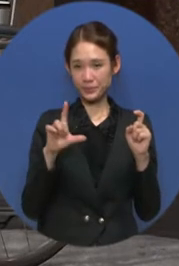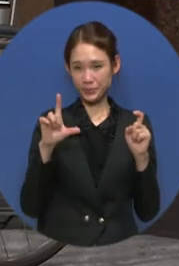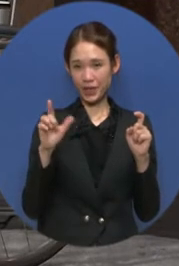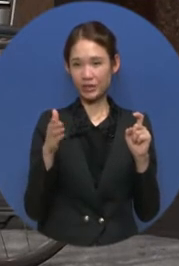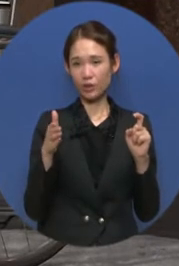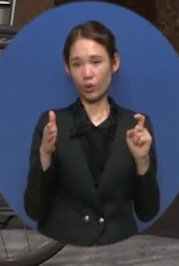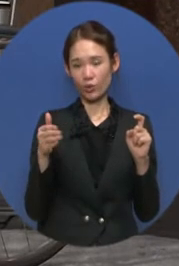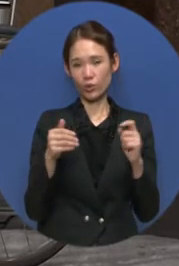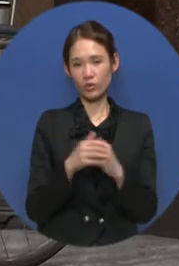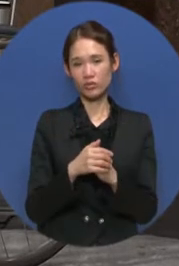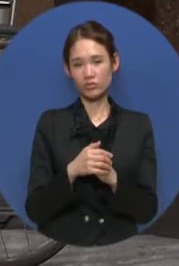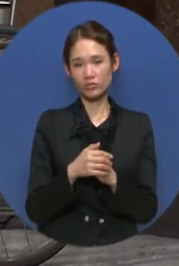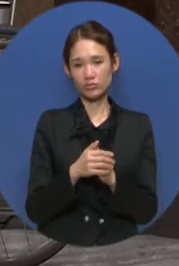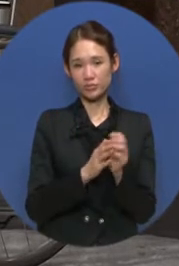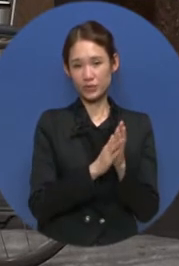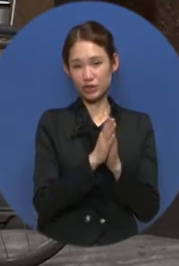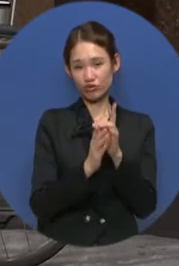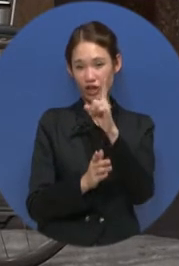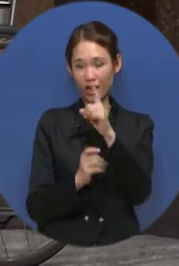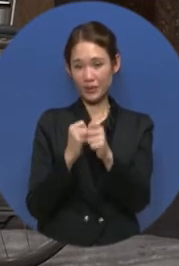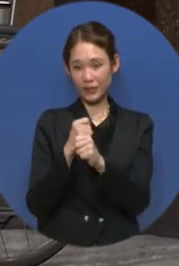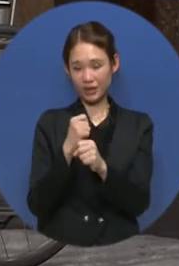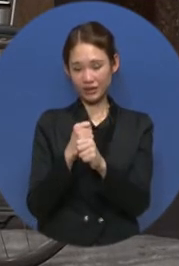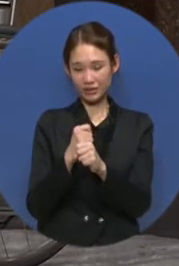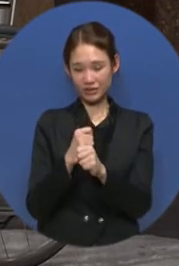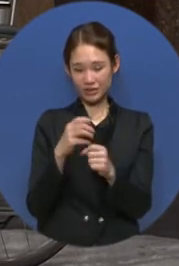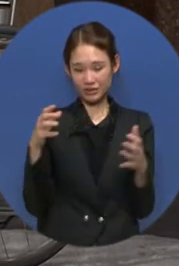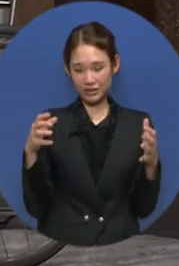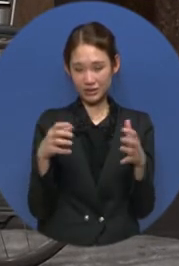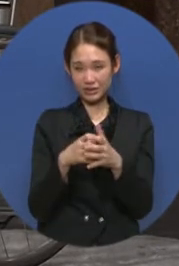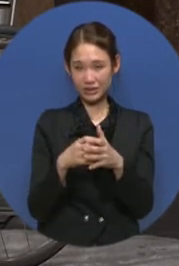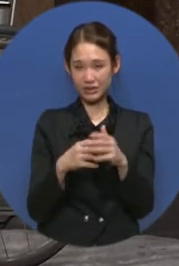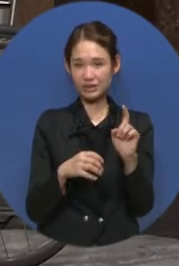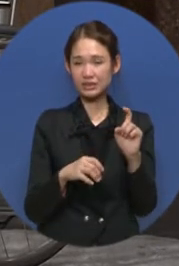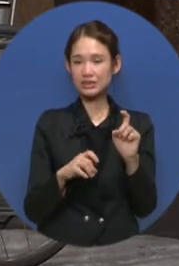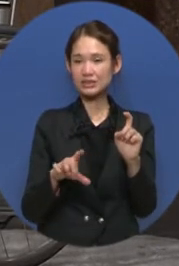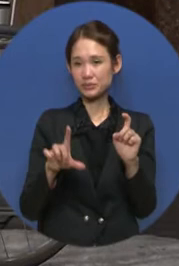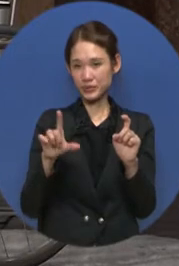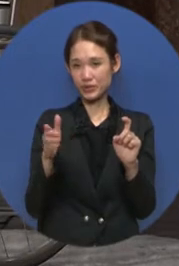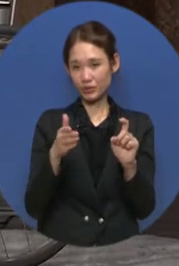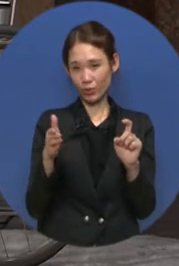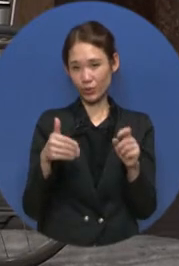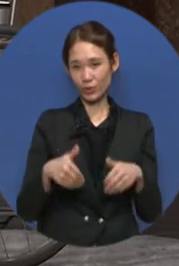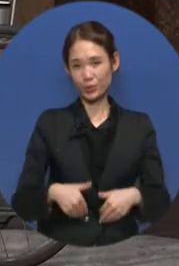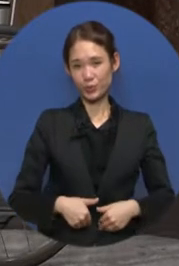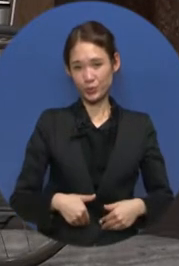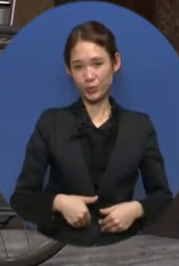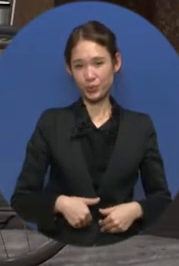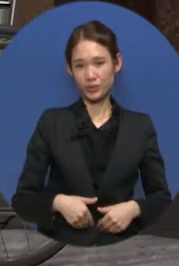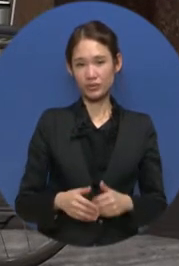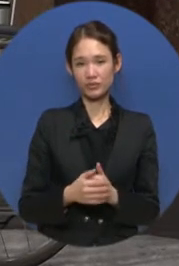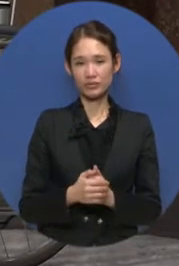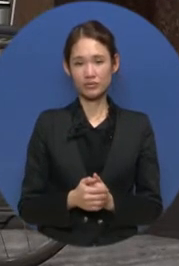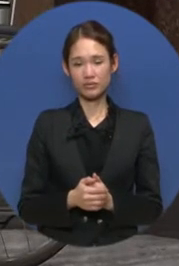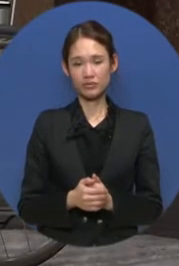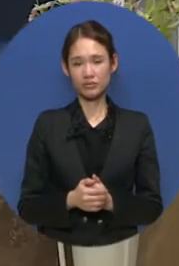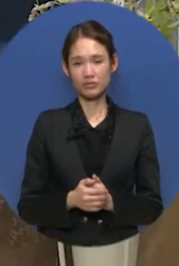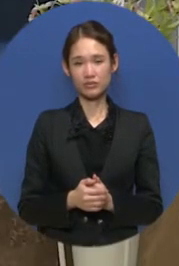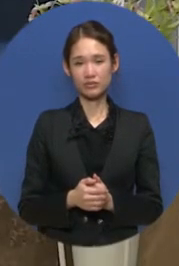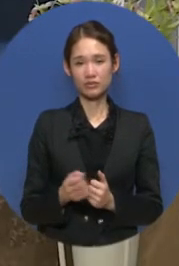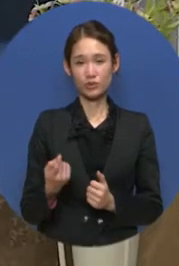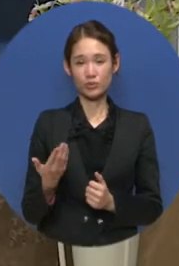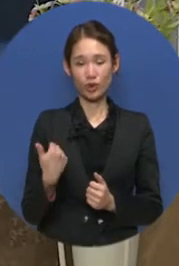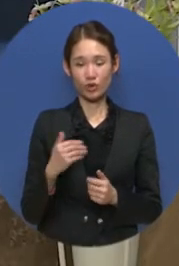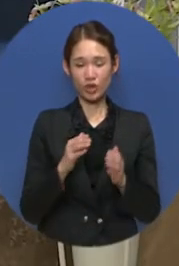비누 하나가 예, 탄생하기까지 네, 10일간의 시간이 한 10일 정도 시간을 걸려서 생산을 하죠. 그리고